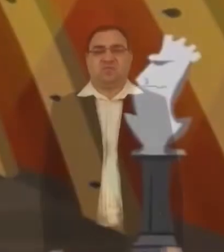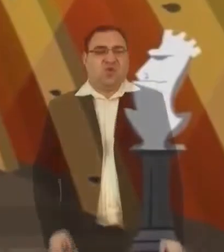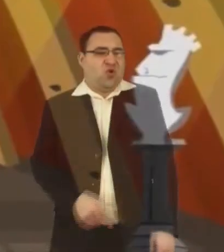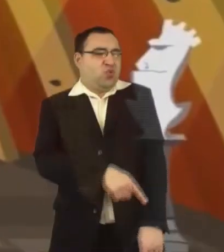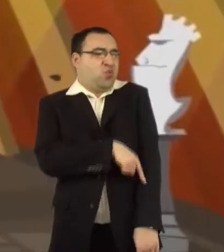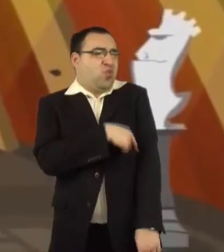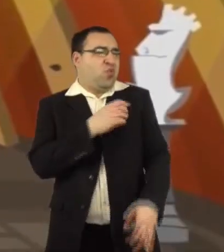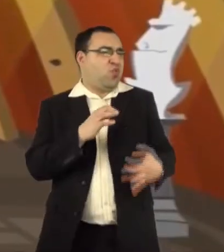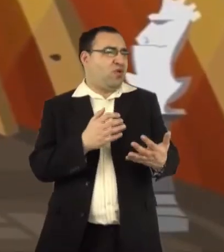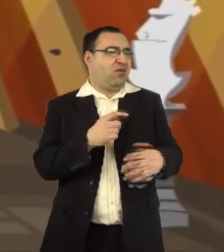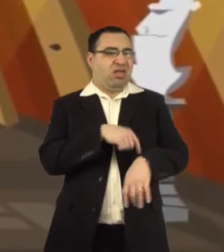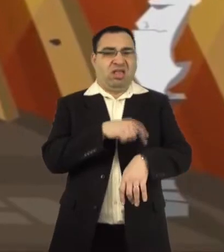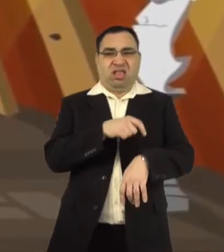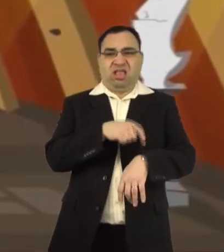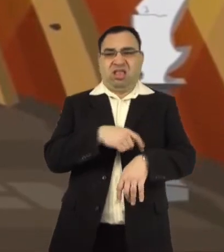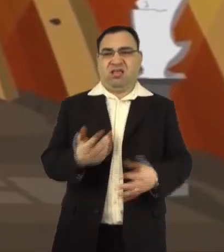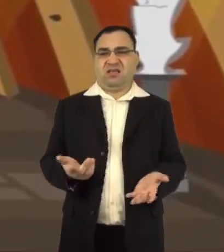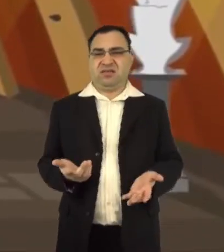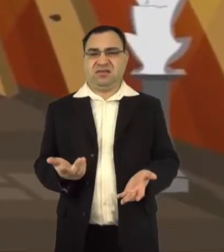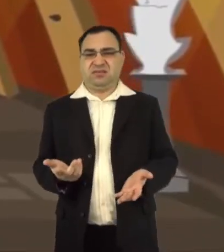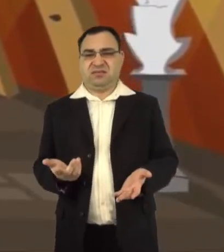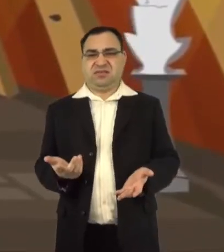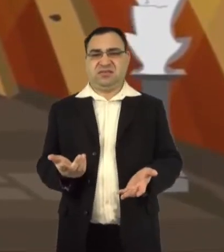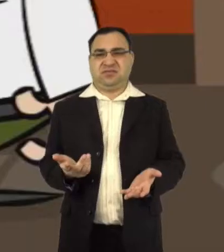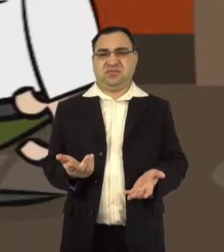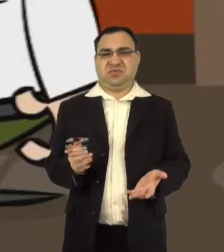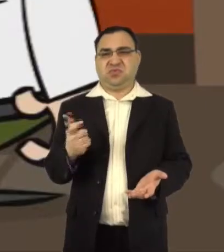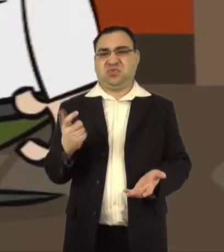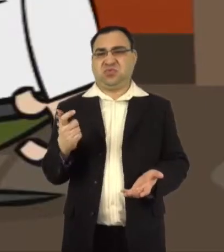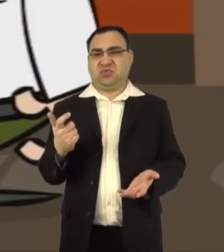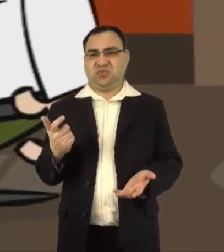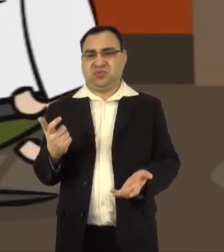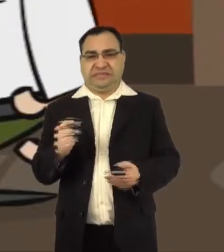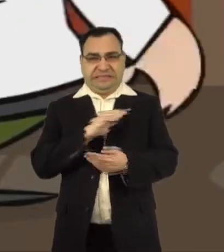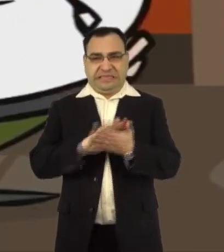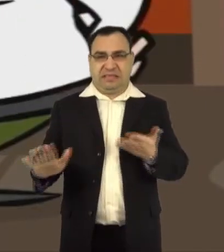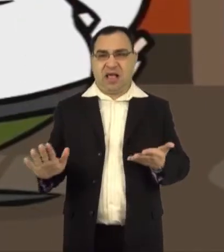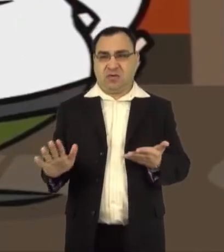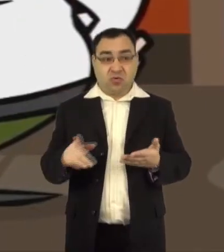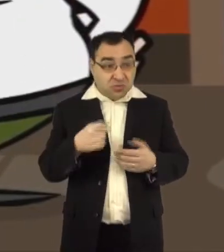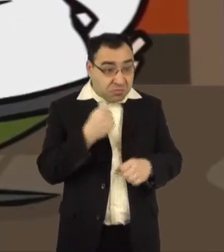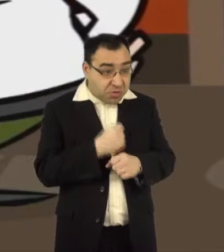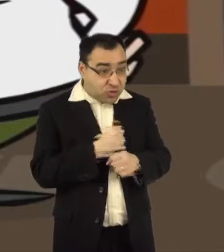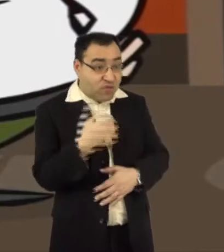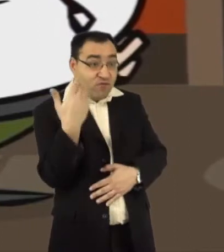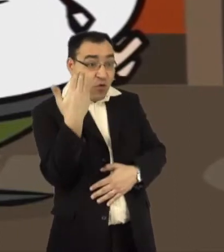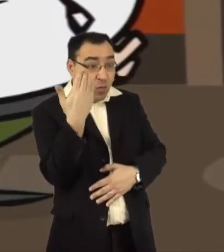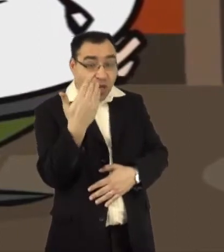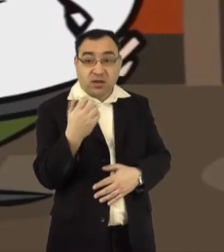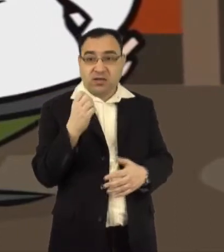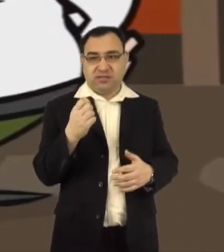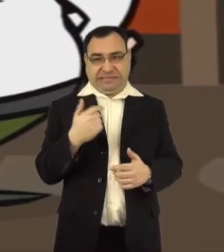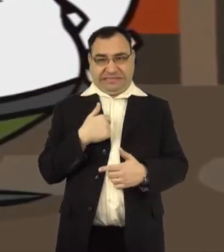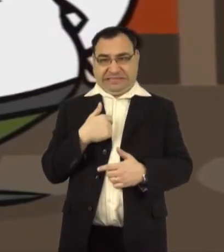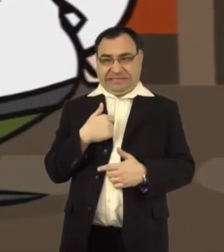Jakoś długo to dziś trwa. Nemo sapiens nisi patiens. I wszystko za darmo. Kolega pracuje jako wolontariusz?